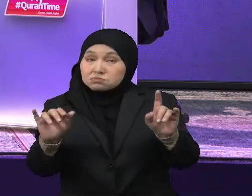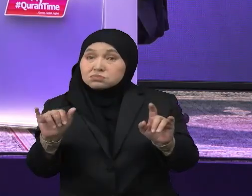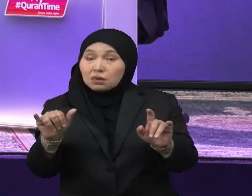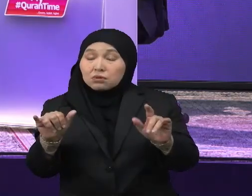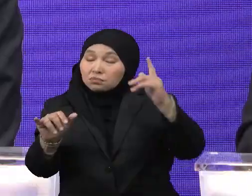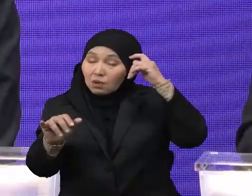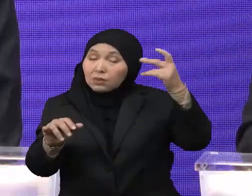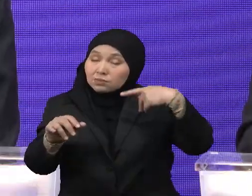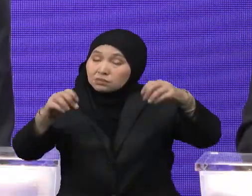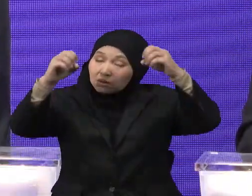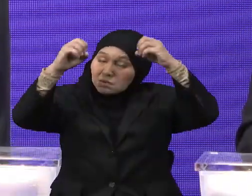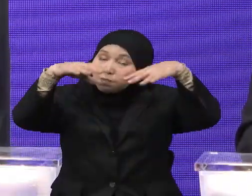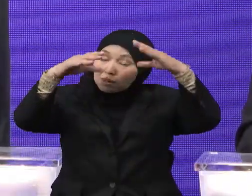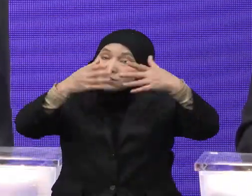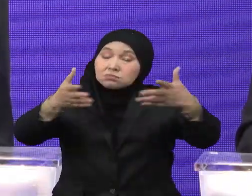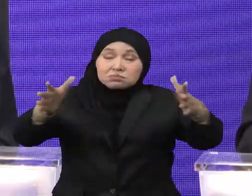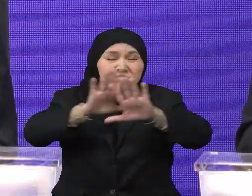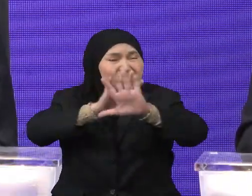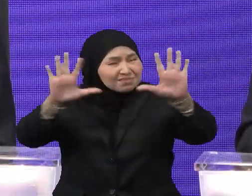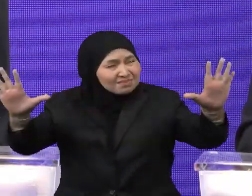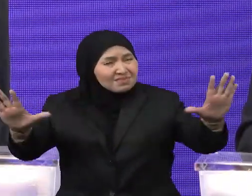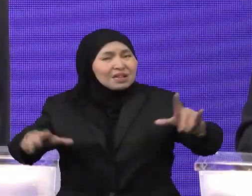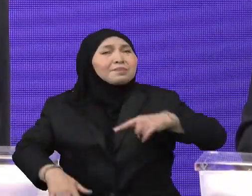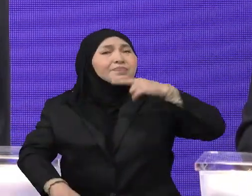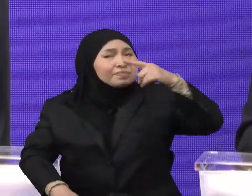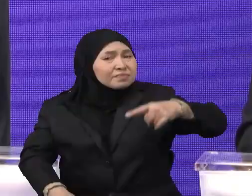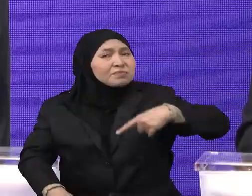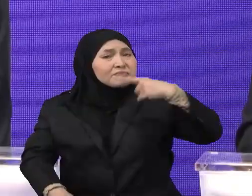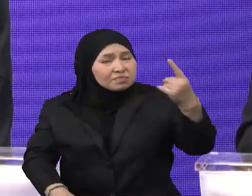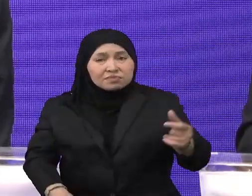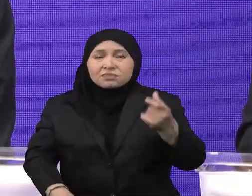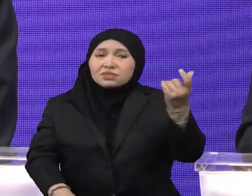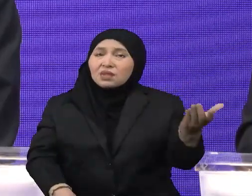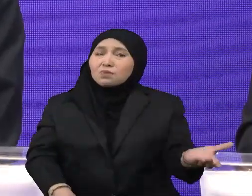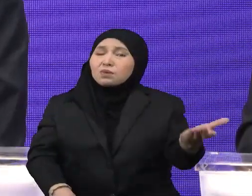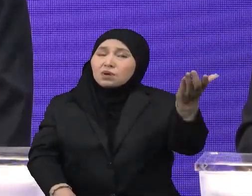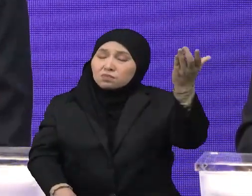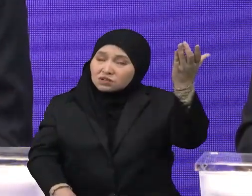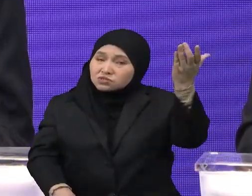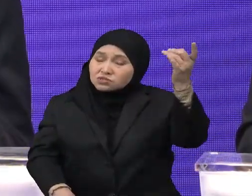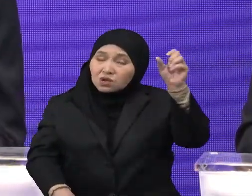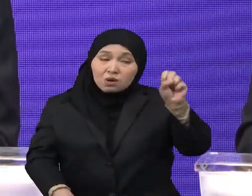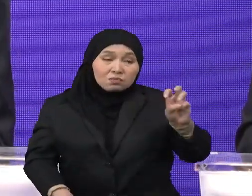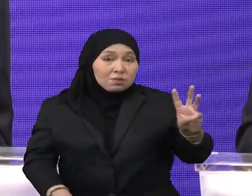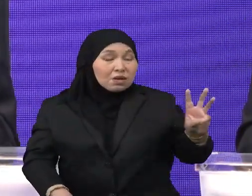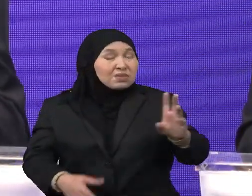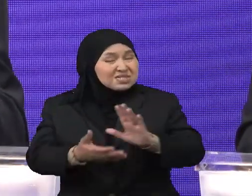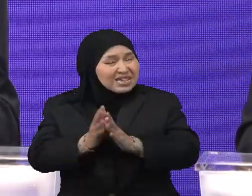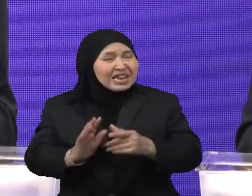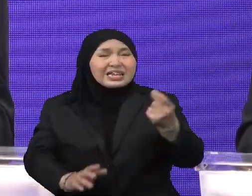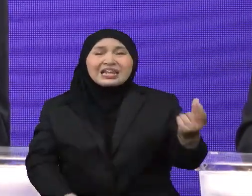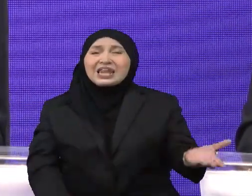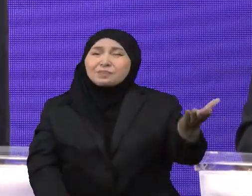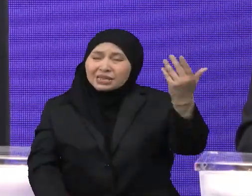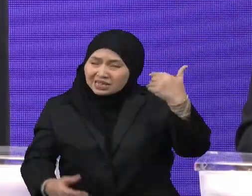contoh ada perempuan yang dirahmati Allah jelas menyebut bahwa Nabi Shallallahu Alaihi Wasallam sebagai seorang nabi yang